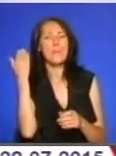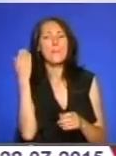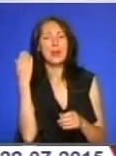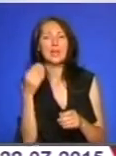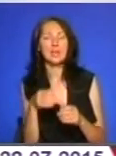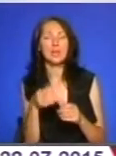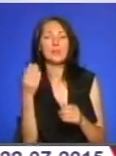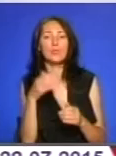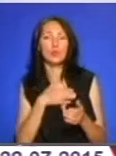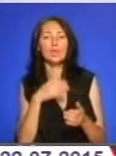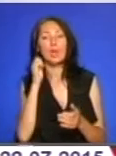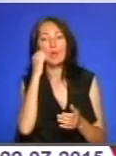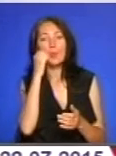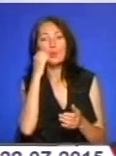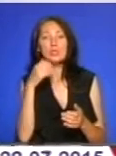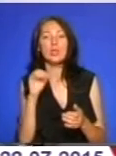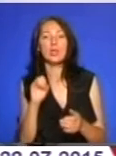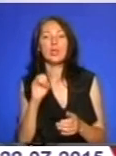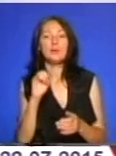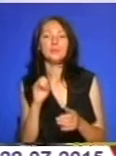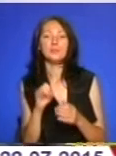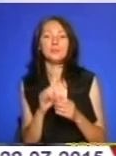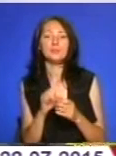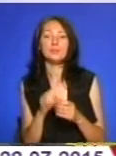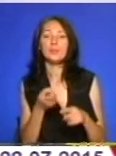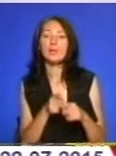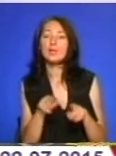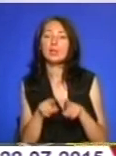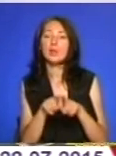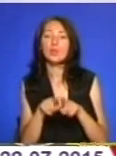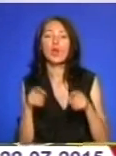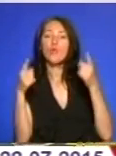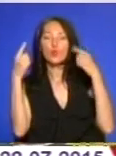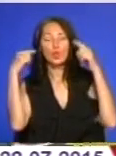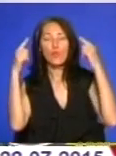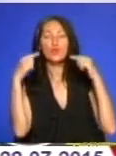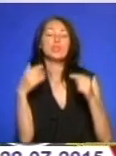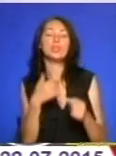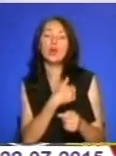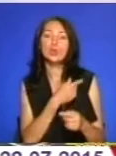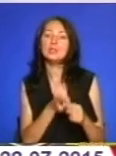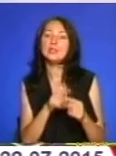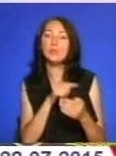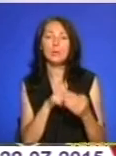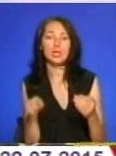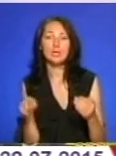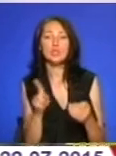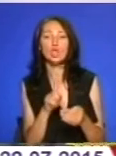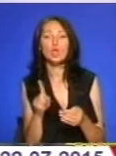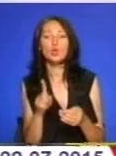мої бабусі. І це так само творчість, я хотіла це підкреслити,